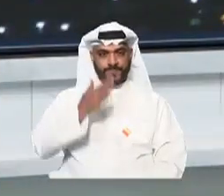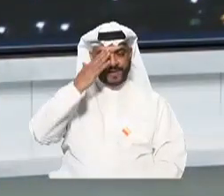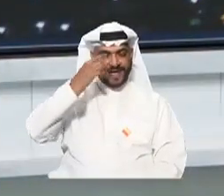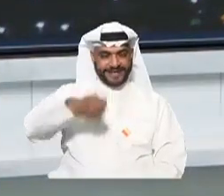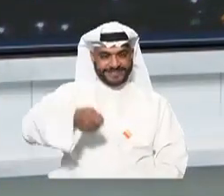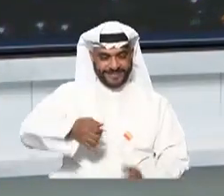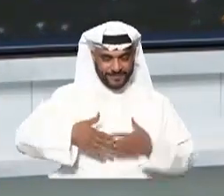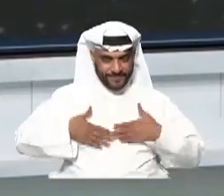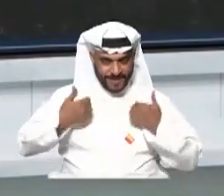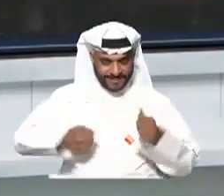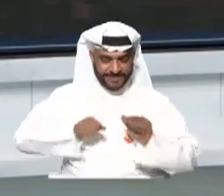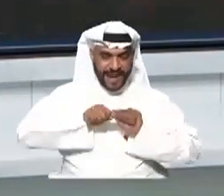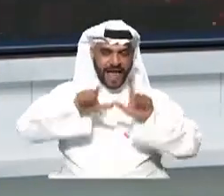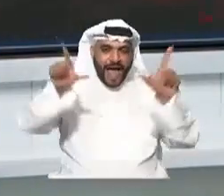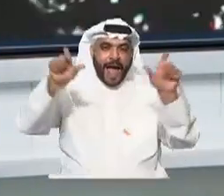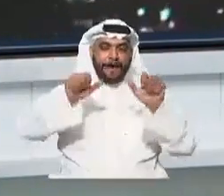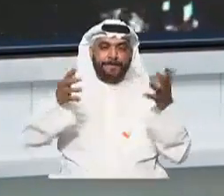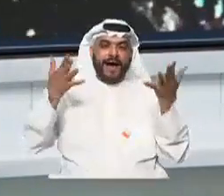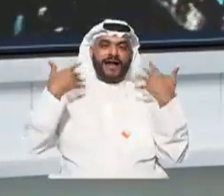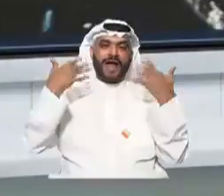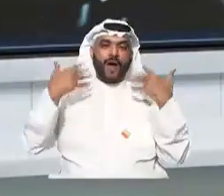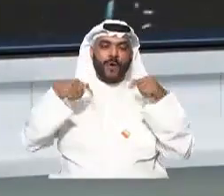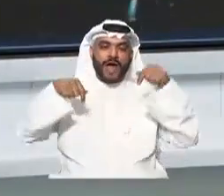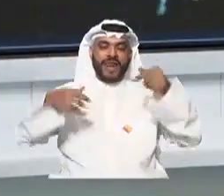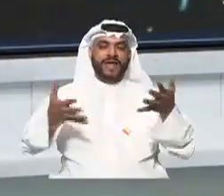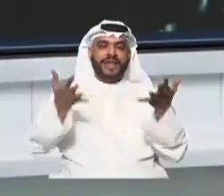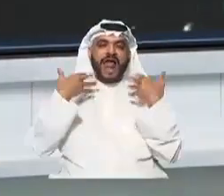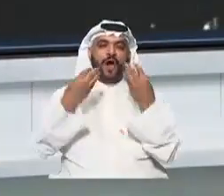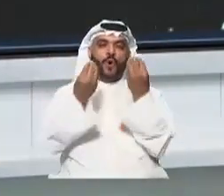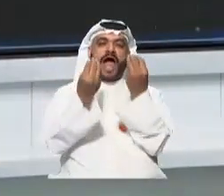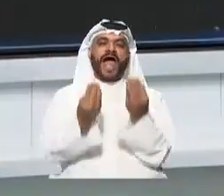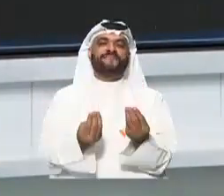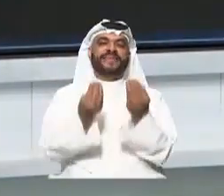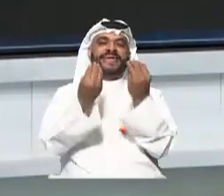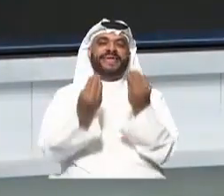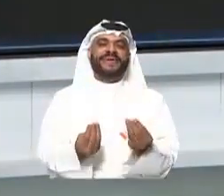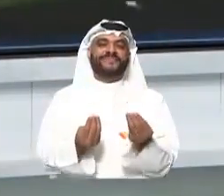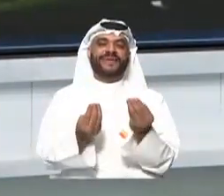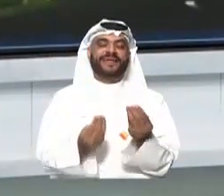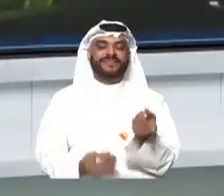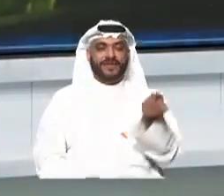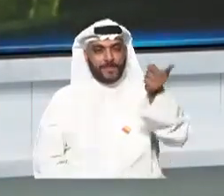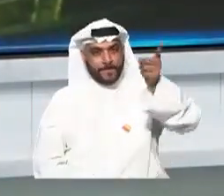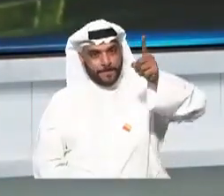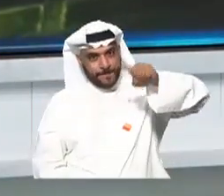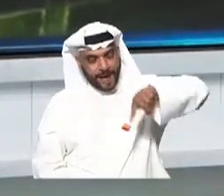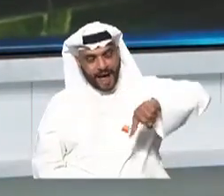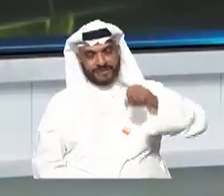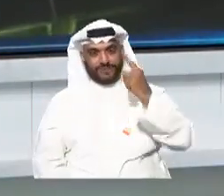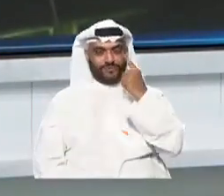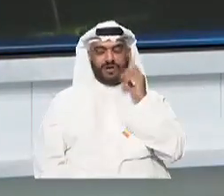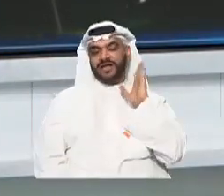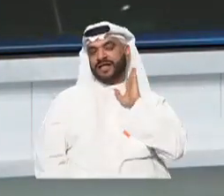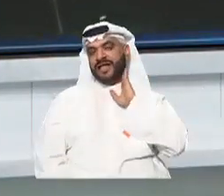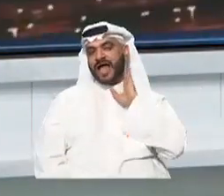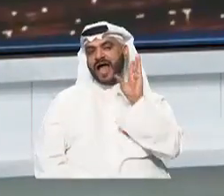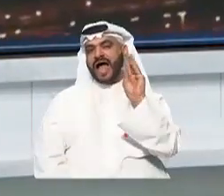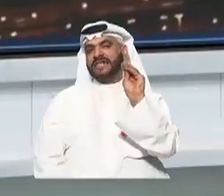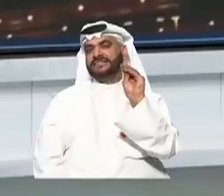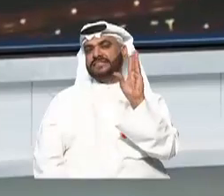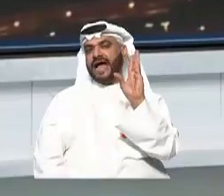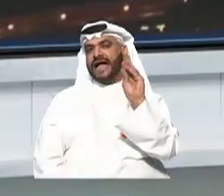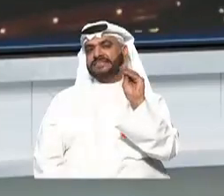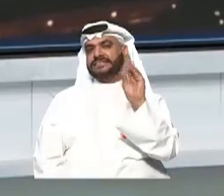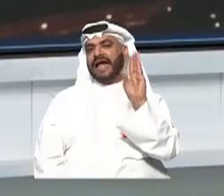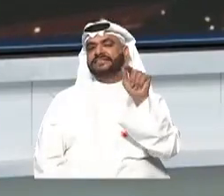أسعد الله أوقاتكم أعزائي المشاهدين. الرياح خفيفة إلى معتدلة السرعة بوجه عام، الليلة تنشط على فترات يوم الغد. الهواء الكوس راح يستمر ويانا اليوم مباشر، والهواء الشمالي